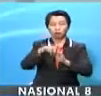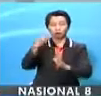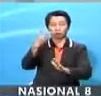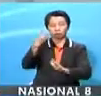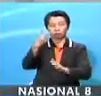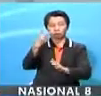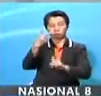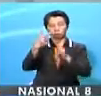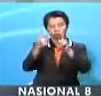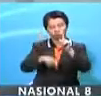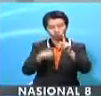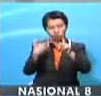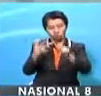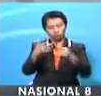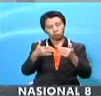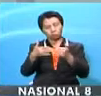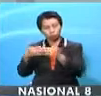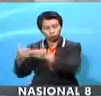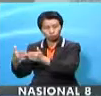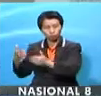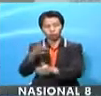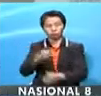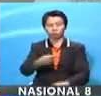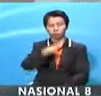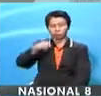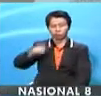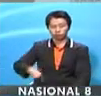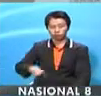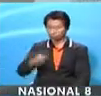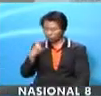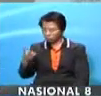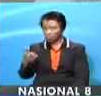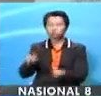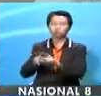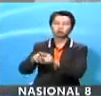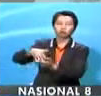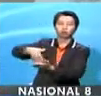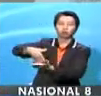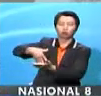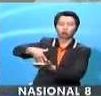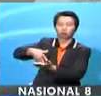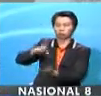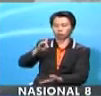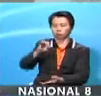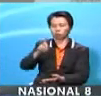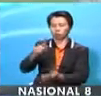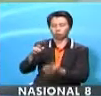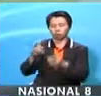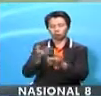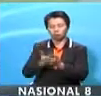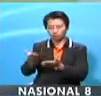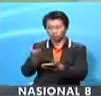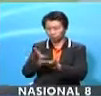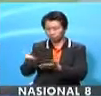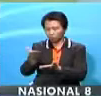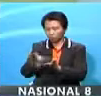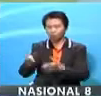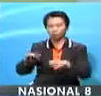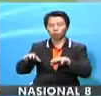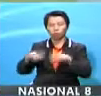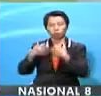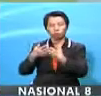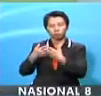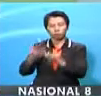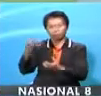suku berturut-turut. Selain itu, China juga menyaksikan kelembapan apabila data indeks pengurus pembelian menunjukkan sektor pembuatan negara